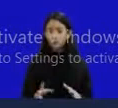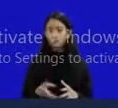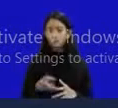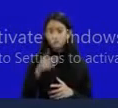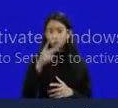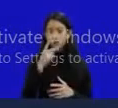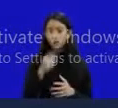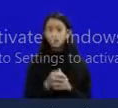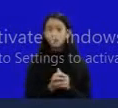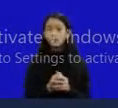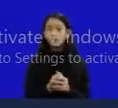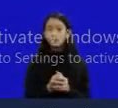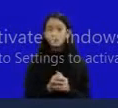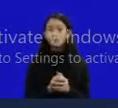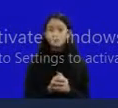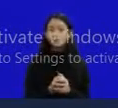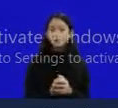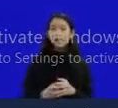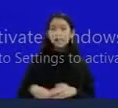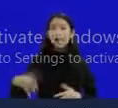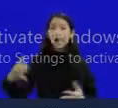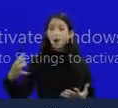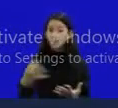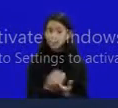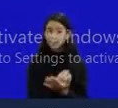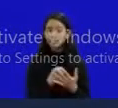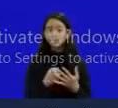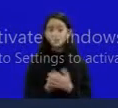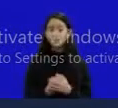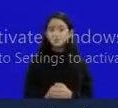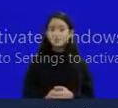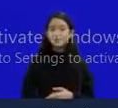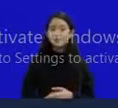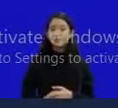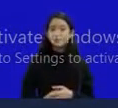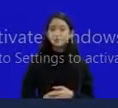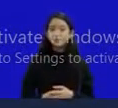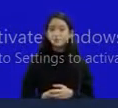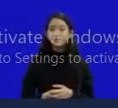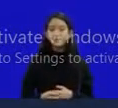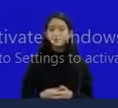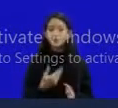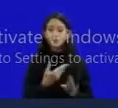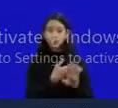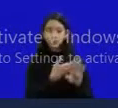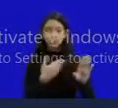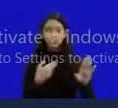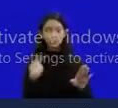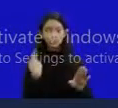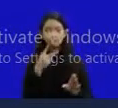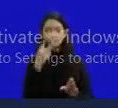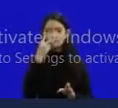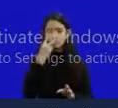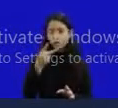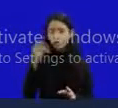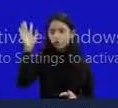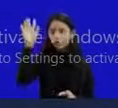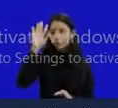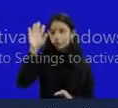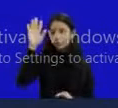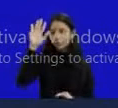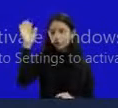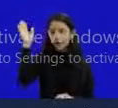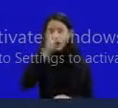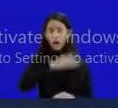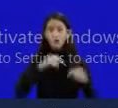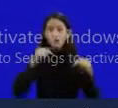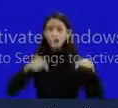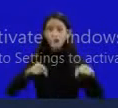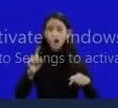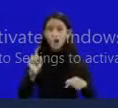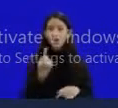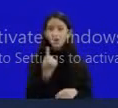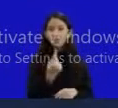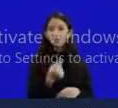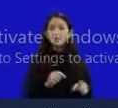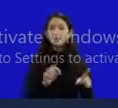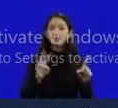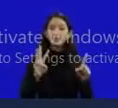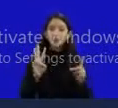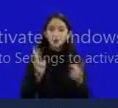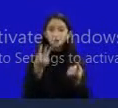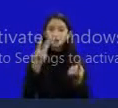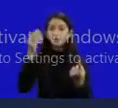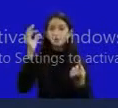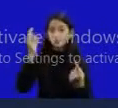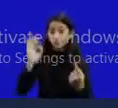hasil daripada SKB 4 menteri sebelumnya dan kami melihat situasi pada hari ini bawahnya 13